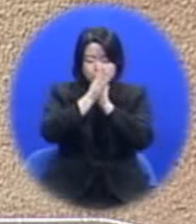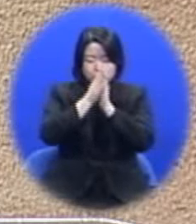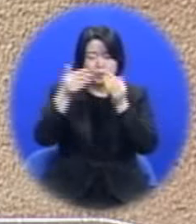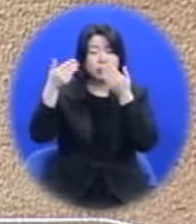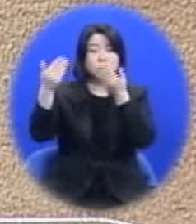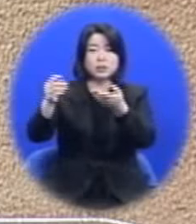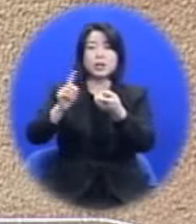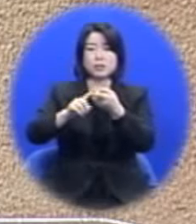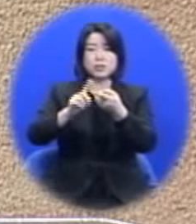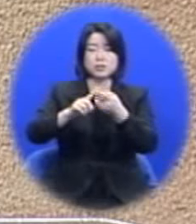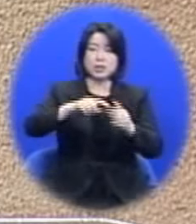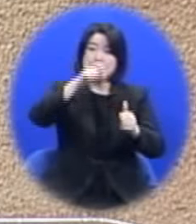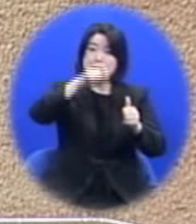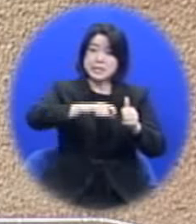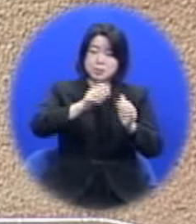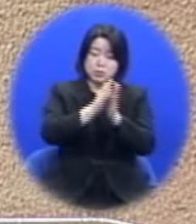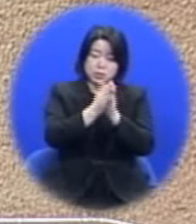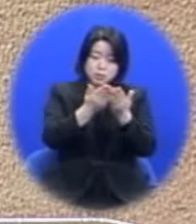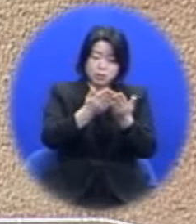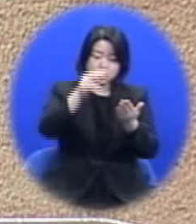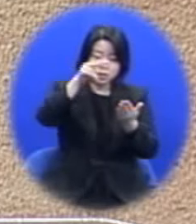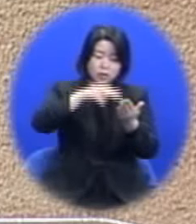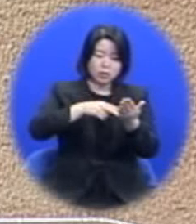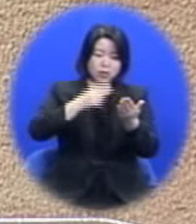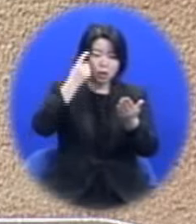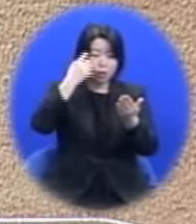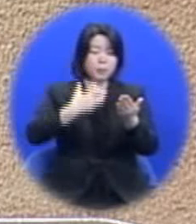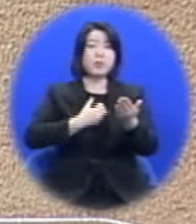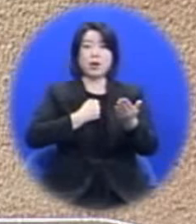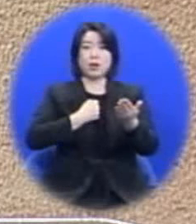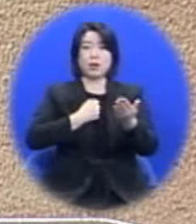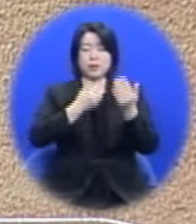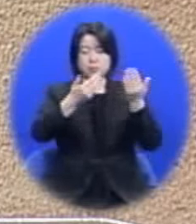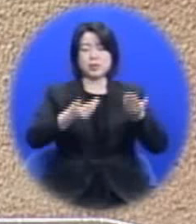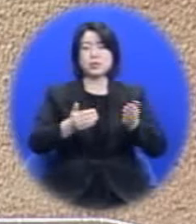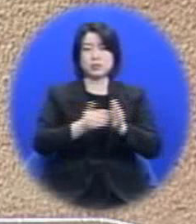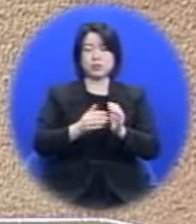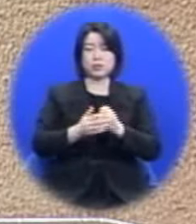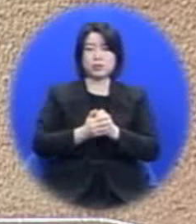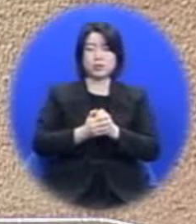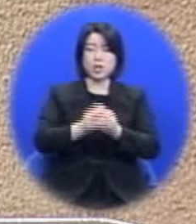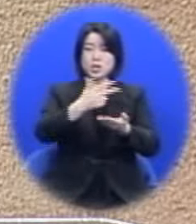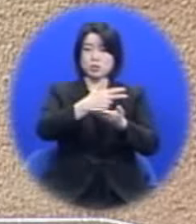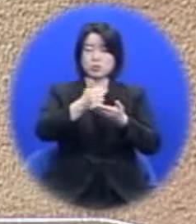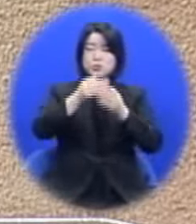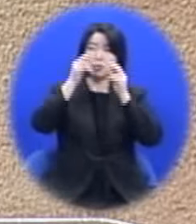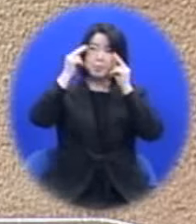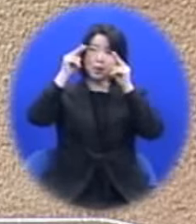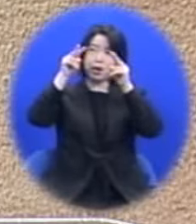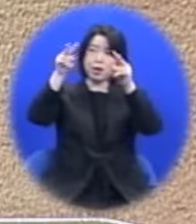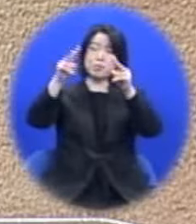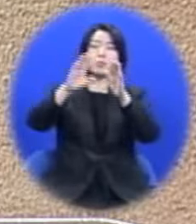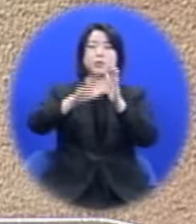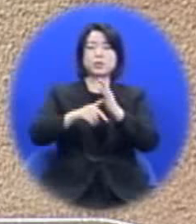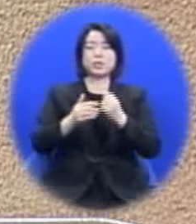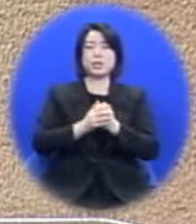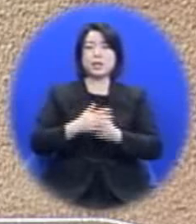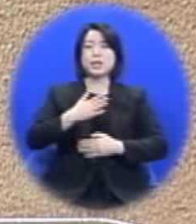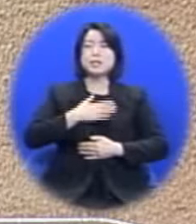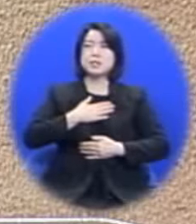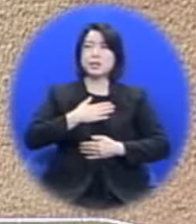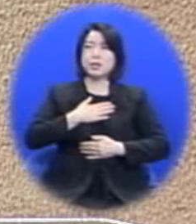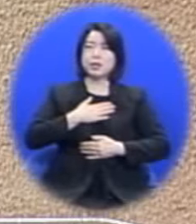읽으면서 충격을 받았어요. 그래서 주님을 이렇게 바라볼 때 제게 이렇게